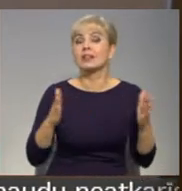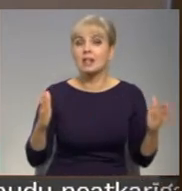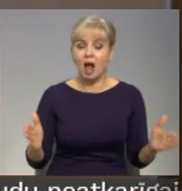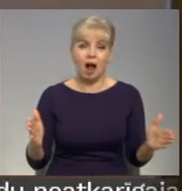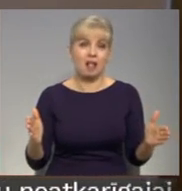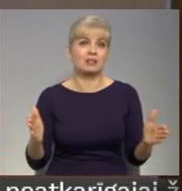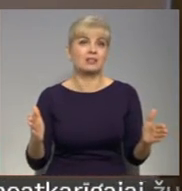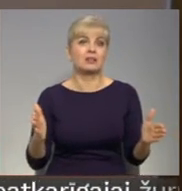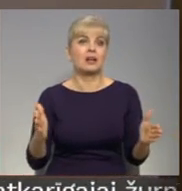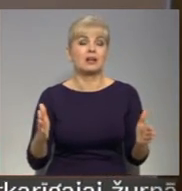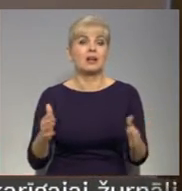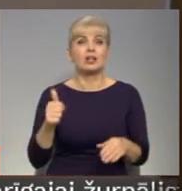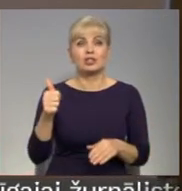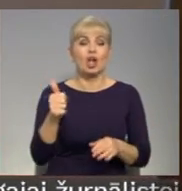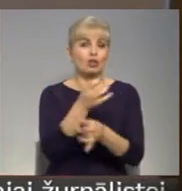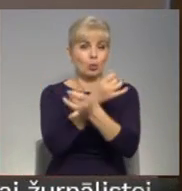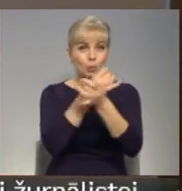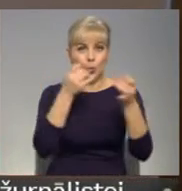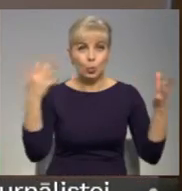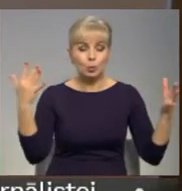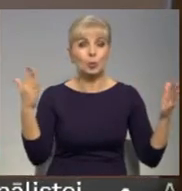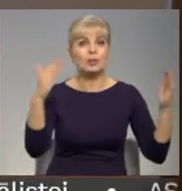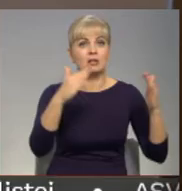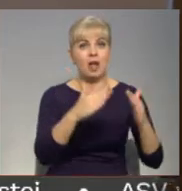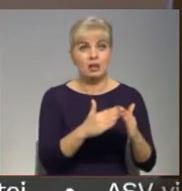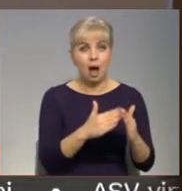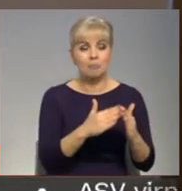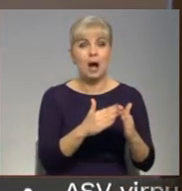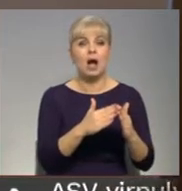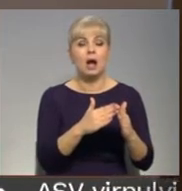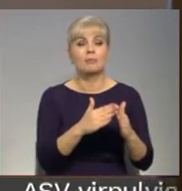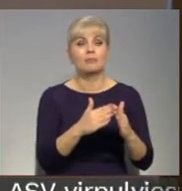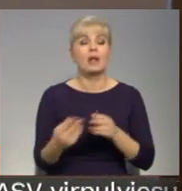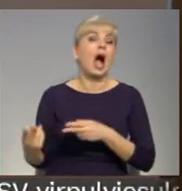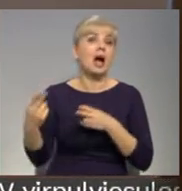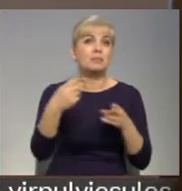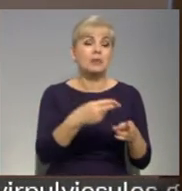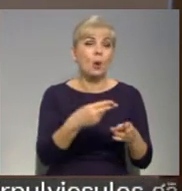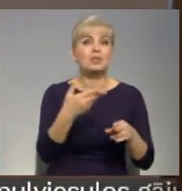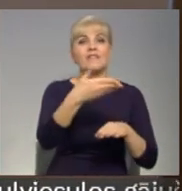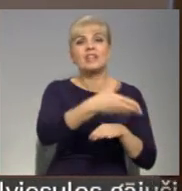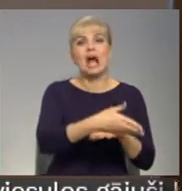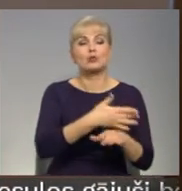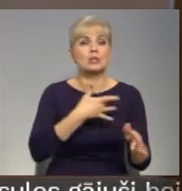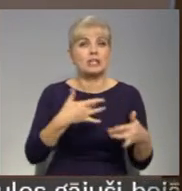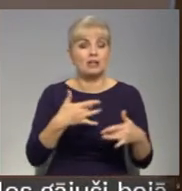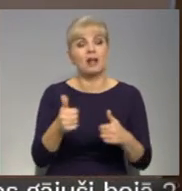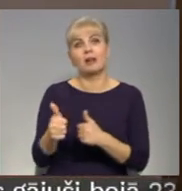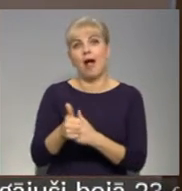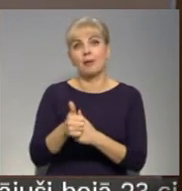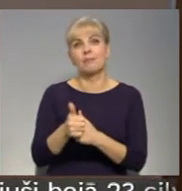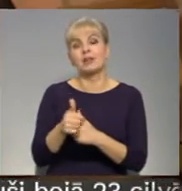mēs seši kultūras namu, un tad jau, kad te atbrauc viesizrādēs, kaimiņi tad